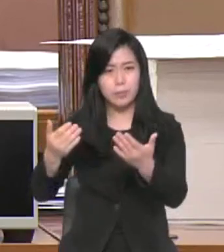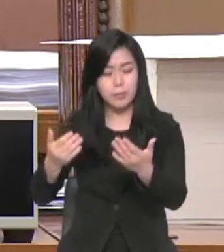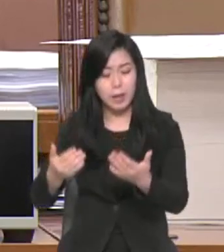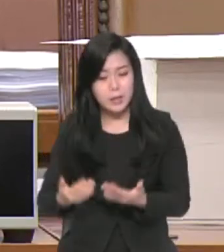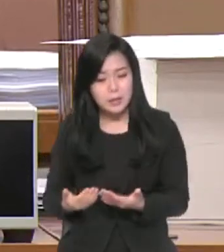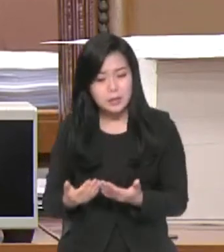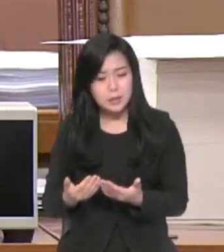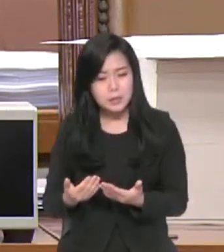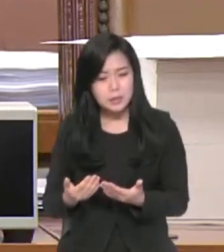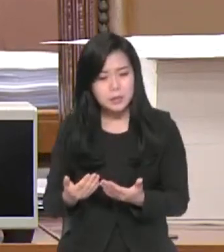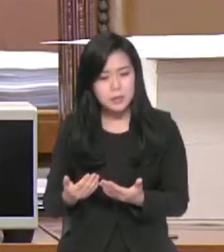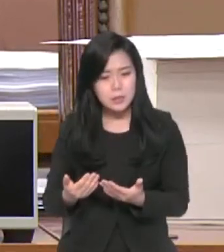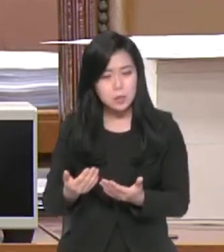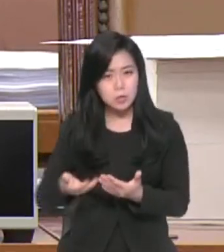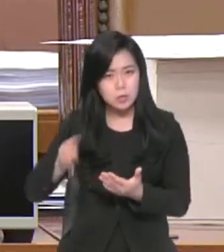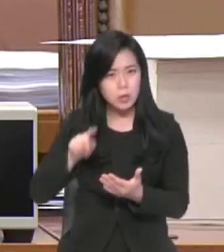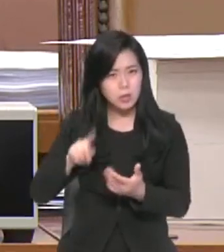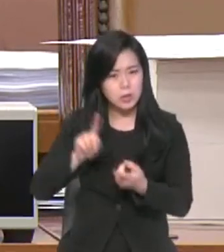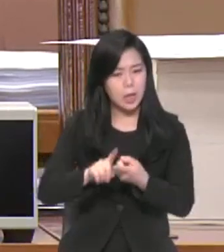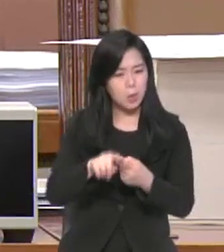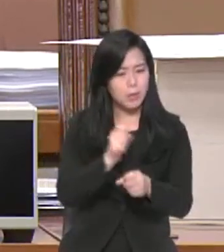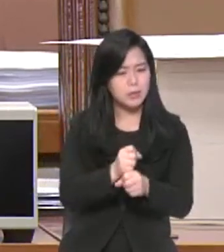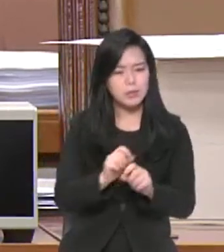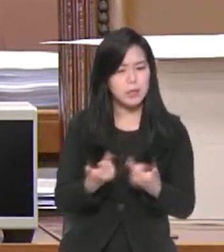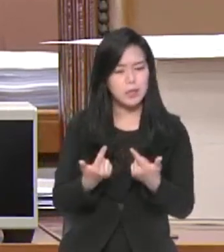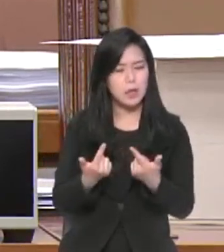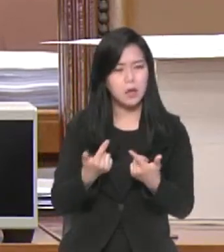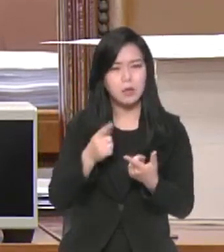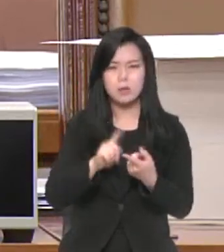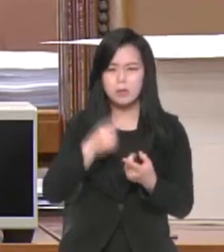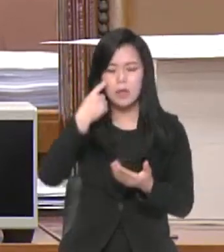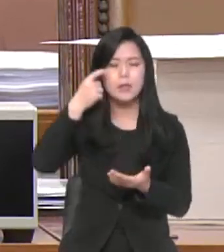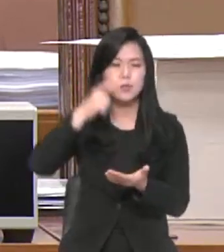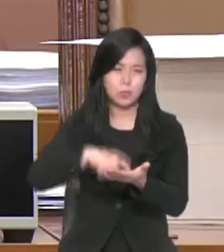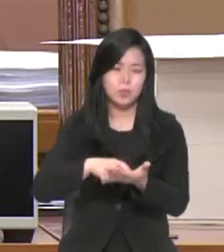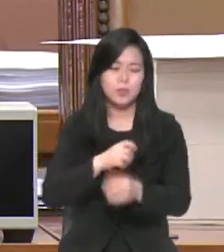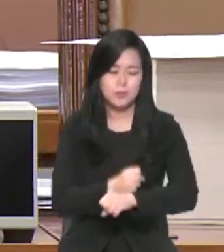달리 생산하는 거라든지 뭐 이런 거에 대해서는 저희가 철저히 단속을 하도록 하겠습니다.